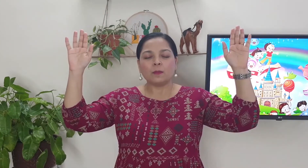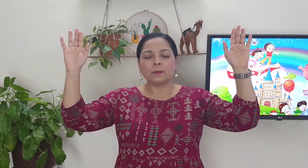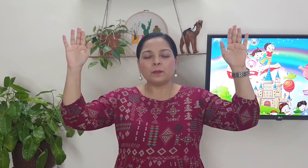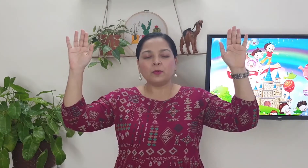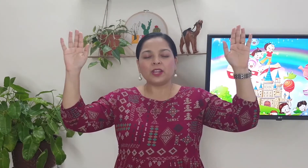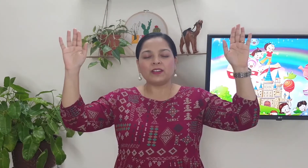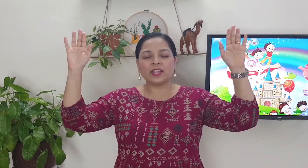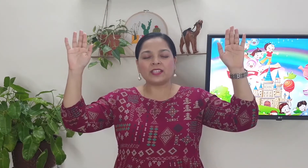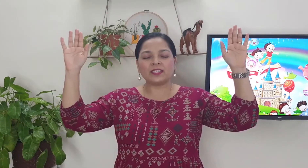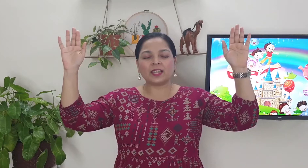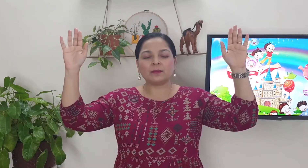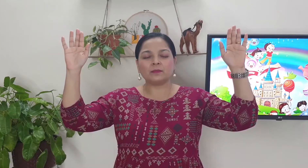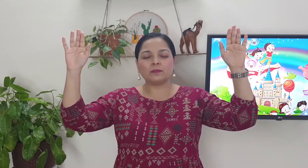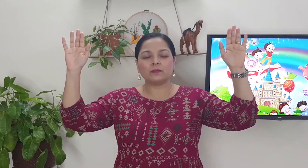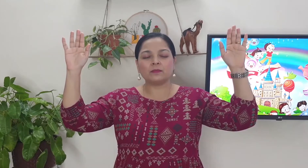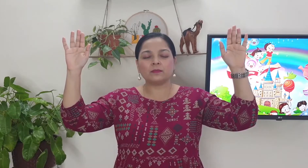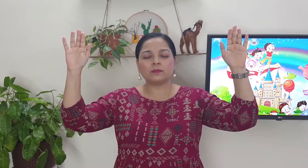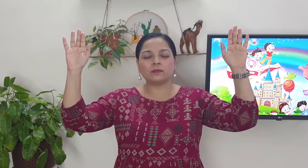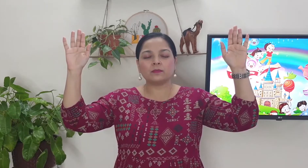मी तुझ्याकडे येतो.